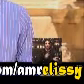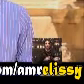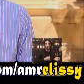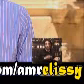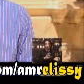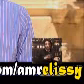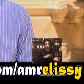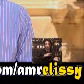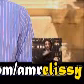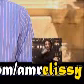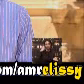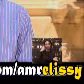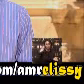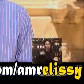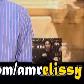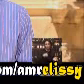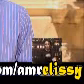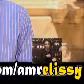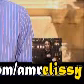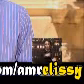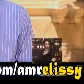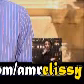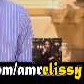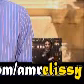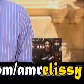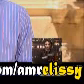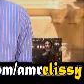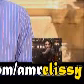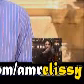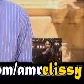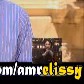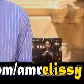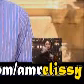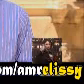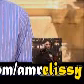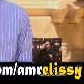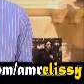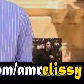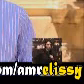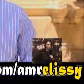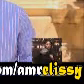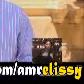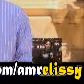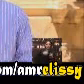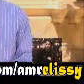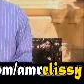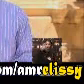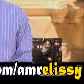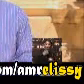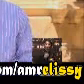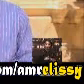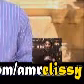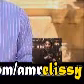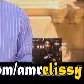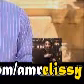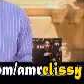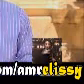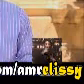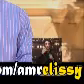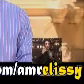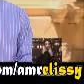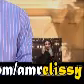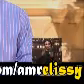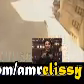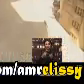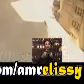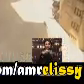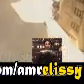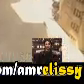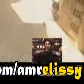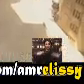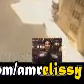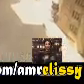ايد الدكتور المحترم عادل فاروق، استشاري جراحة القلب. تعالوا نشوفوا بعد العملية اخباره